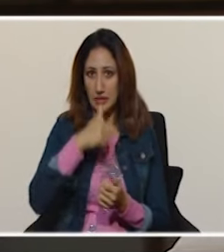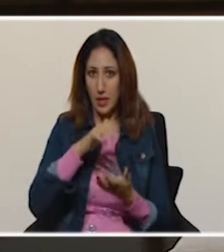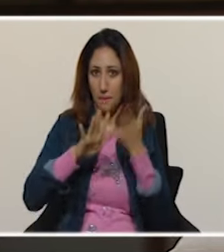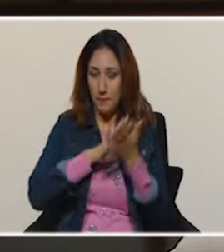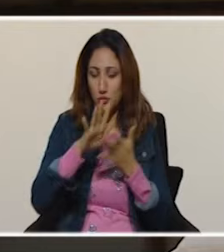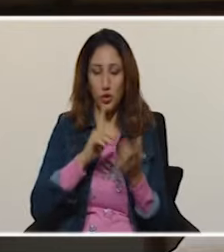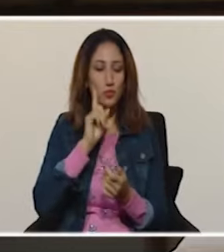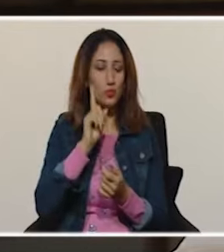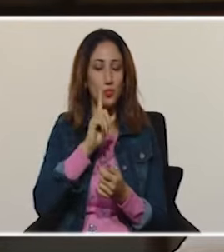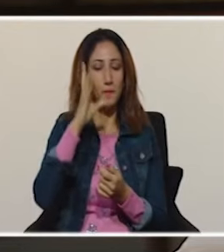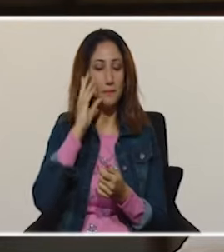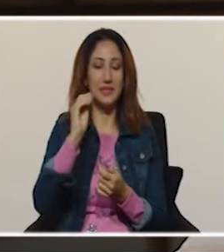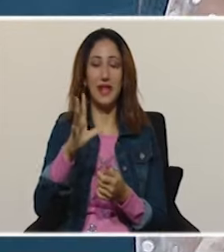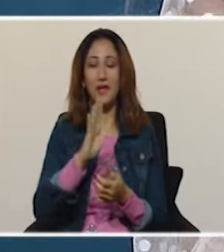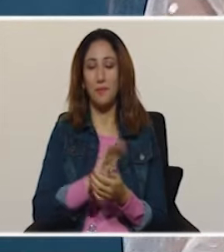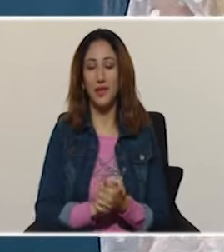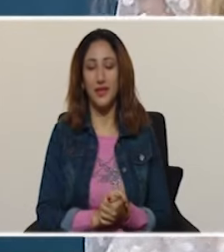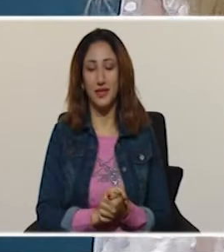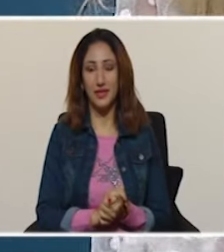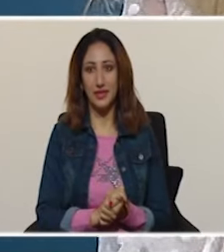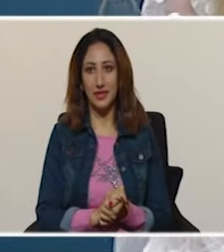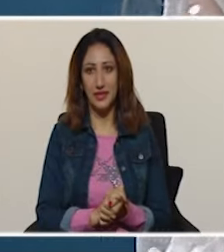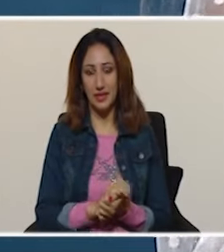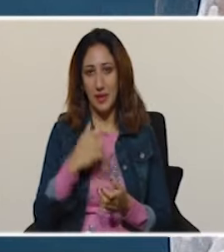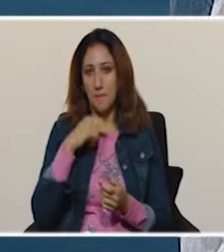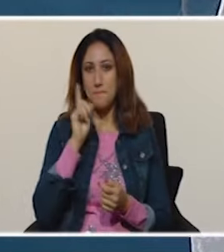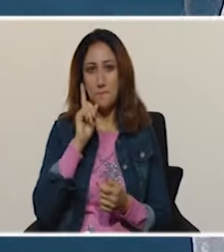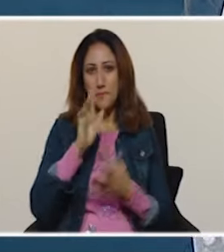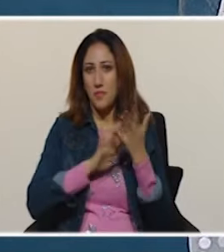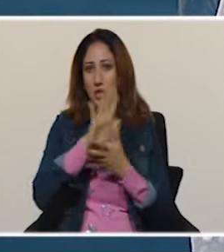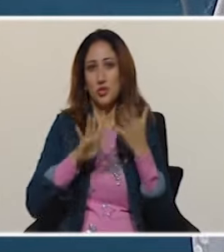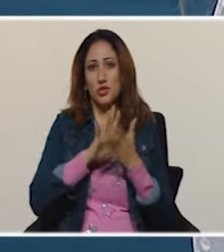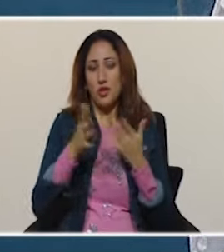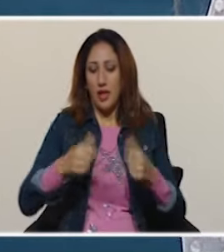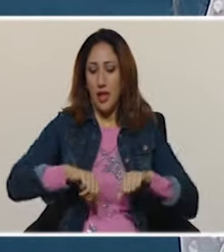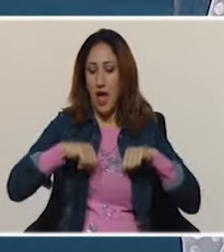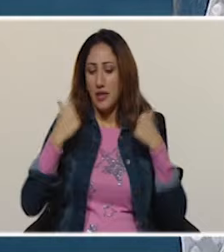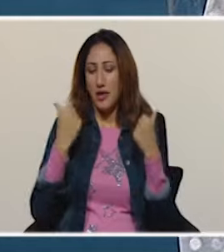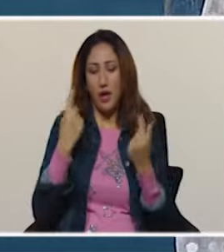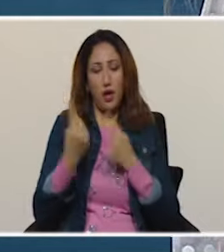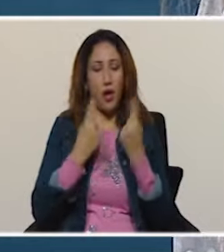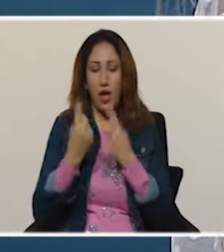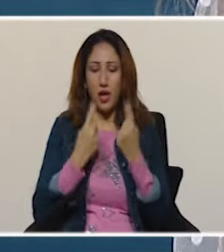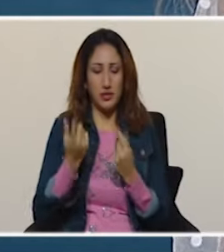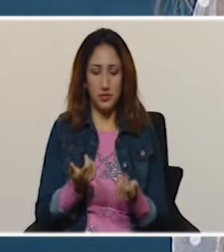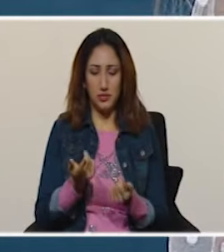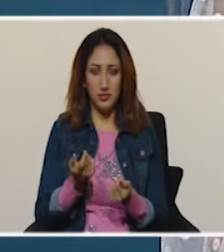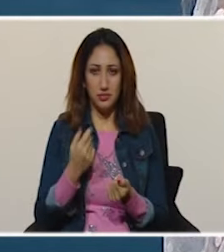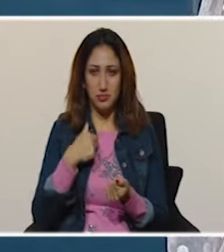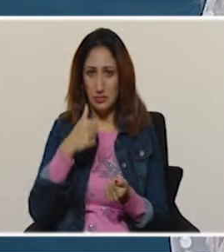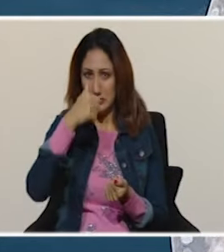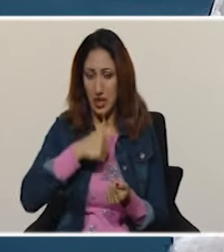ساعات أقولها. فأنا ما بحبش الصدام، الدنيا ما بتستاهل. والتجربة أو الدرس اللي تعلمناه السنة اللي فاتت